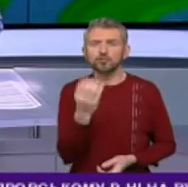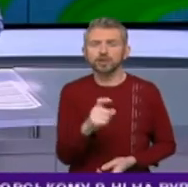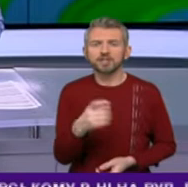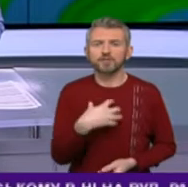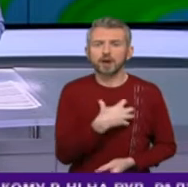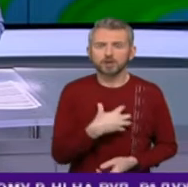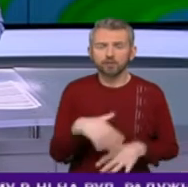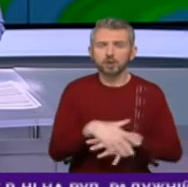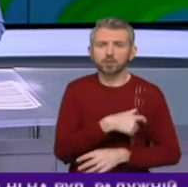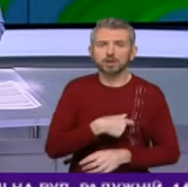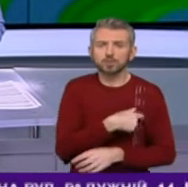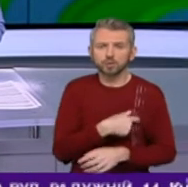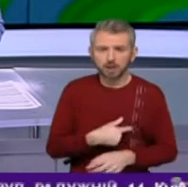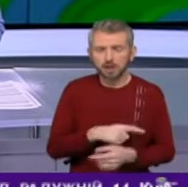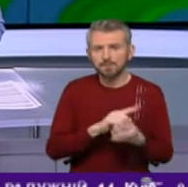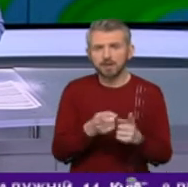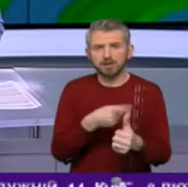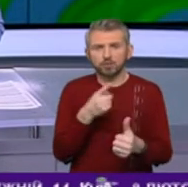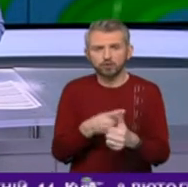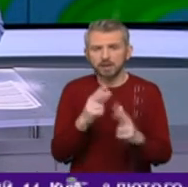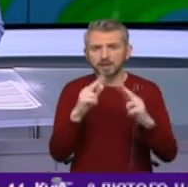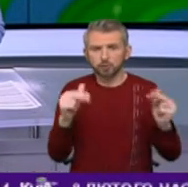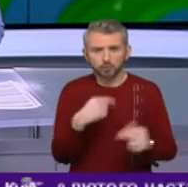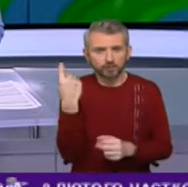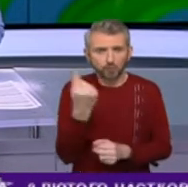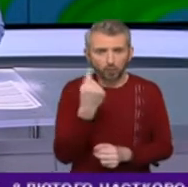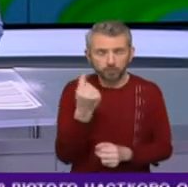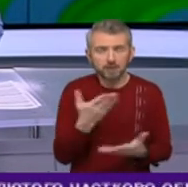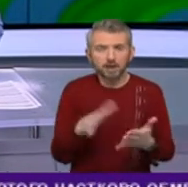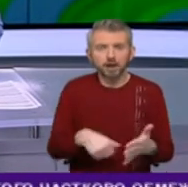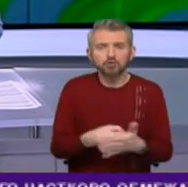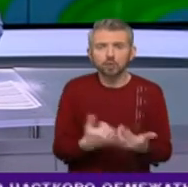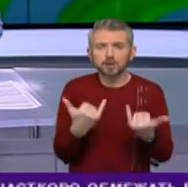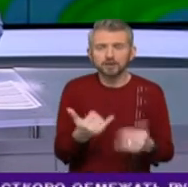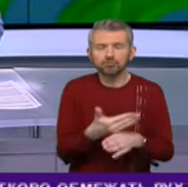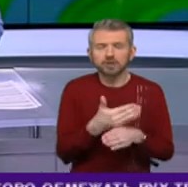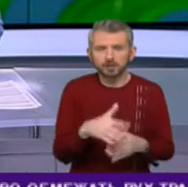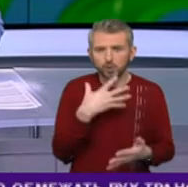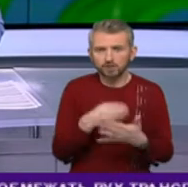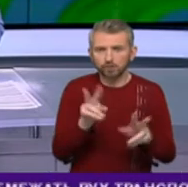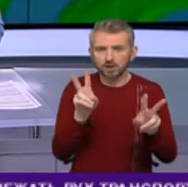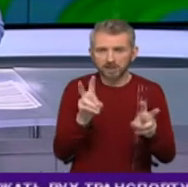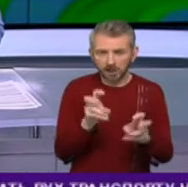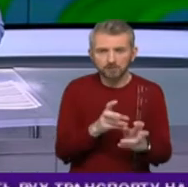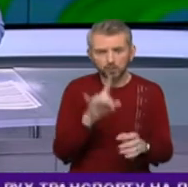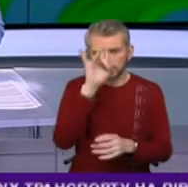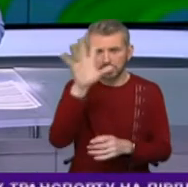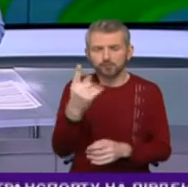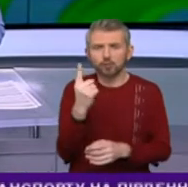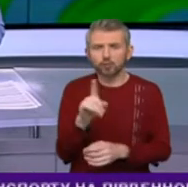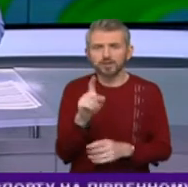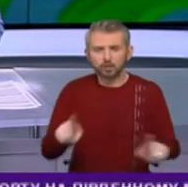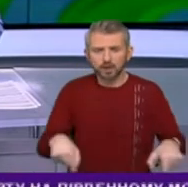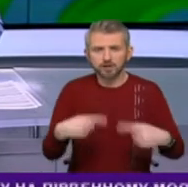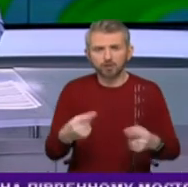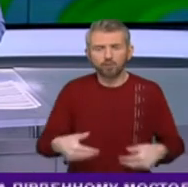важливого, народні депутати таки перейменували Дніпропетровську область, яка донині частиною своєї назви уславлювала одного з